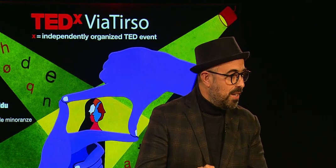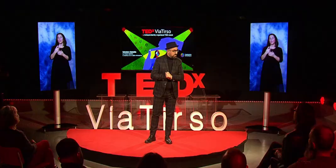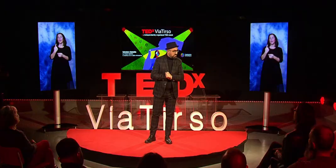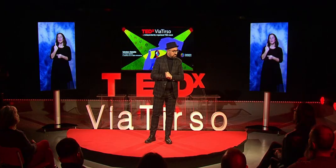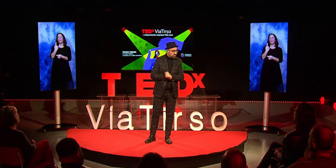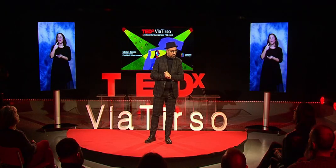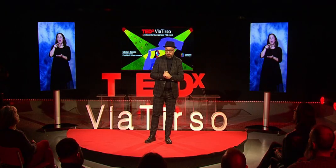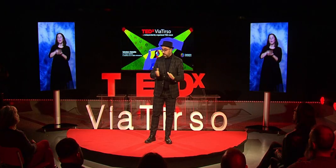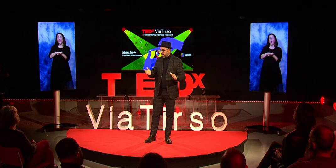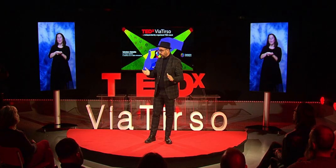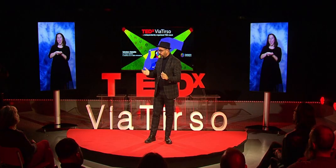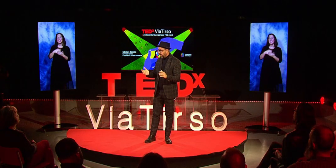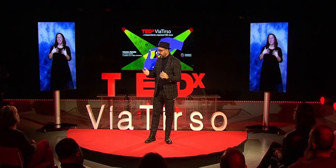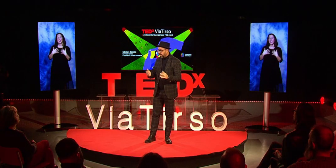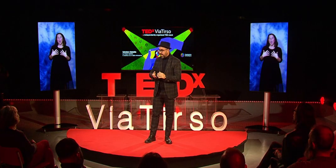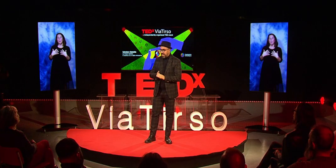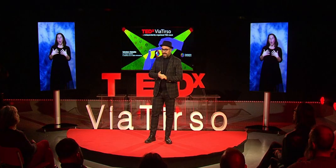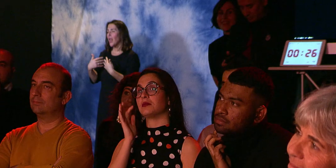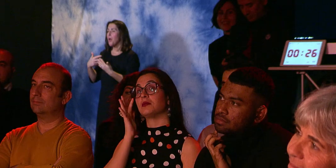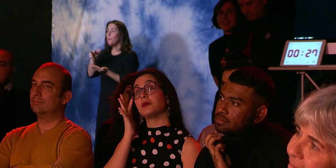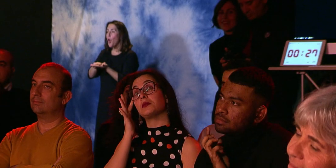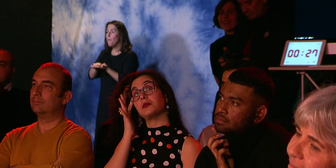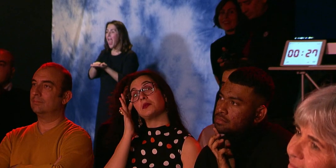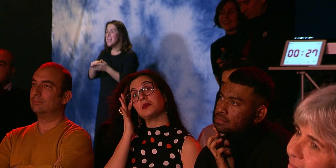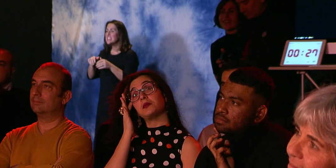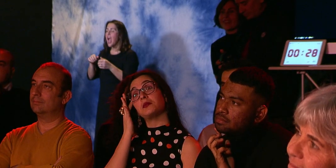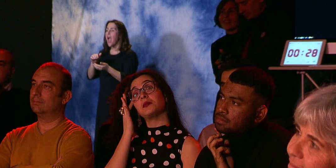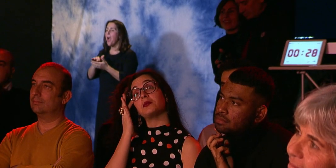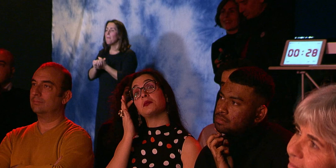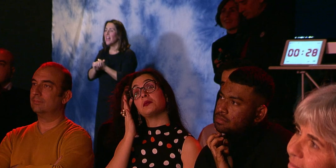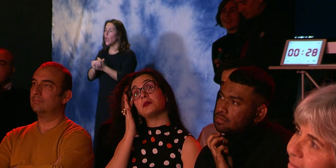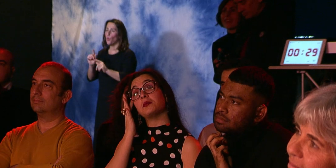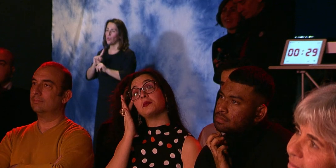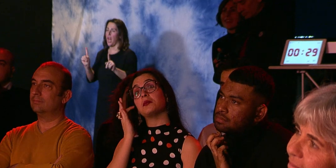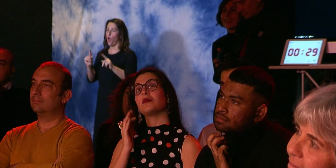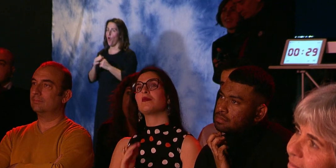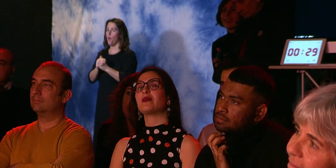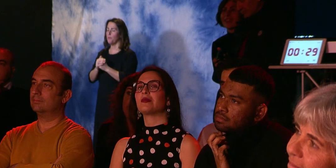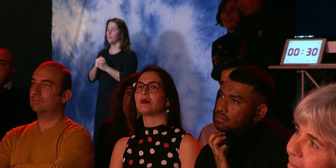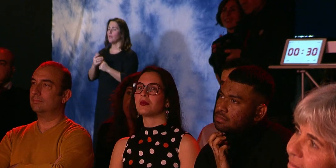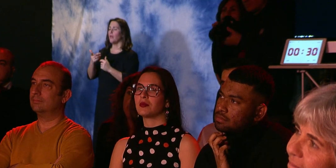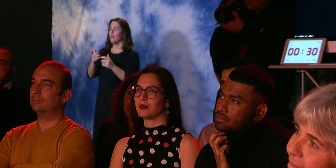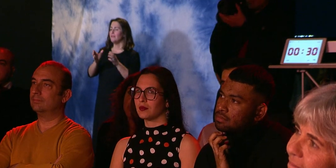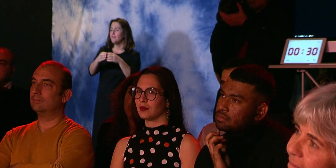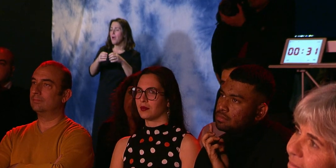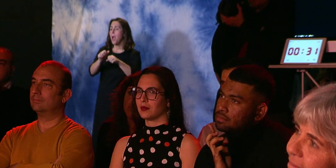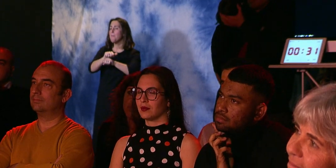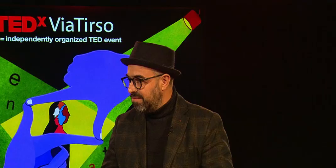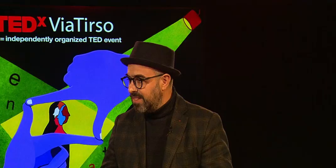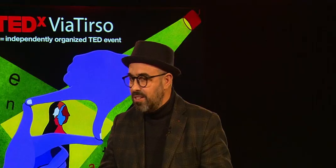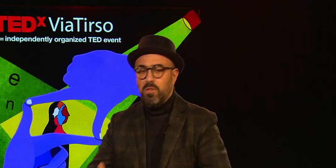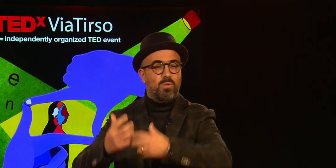d'amore non mantenuta La promessa d'amore tra i mass media e le lingue